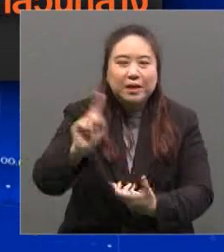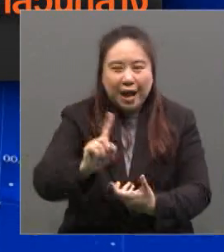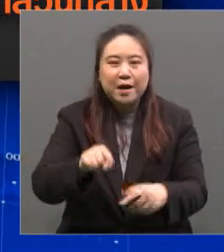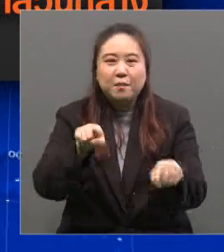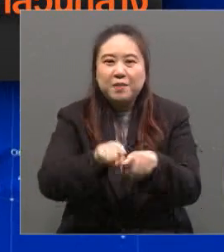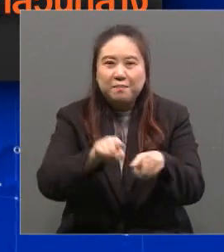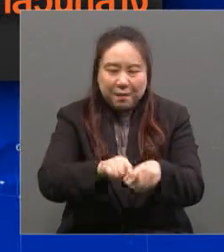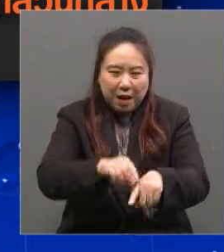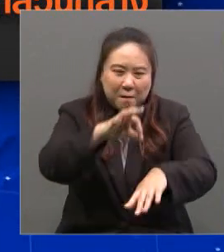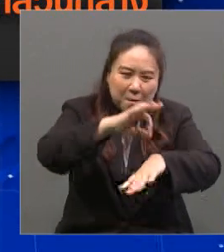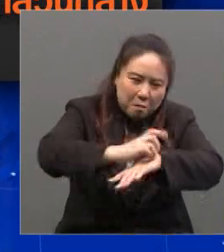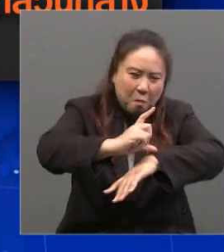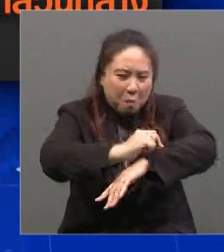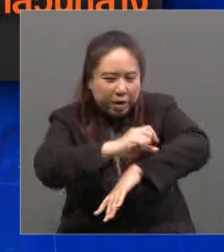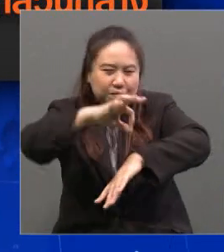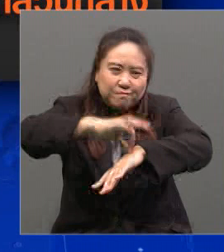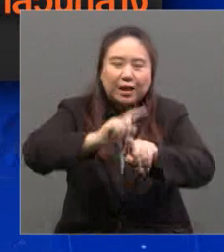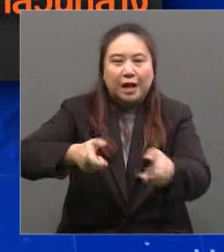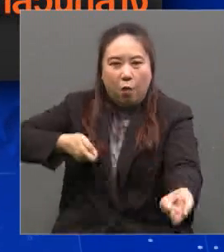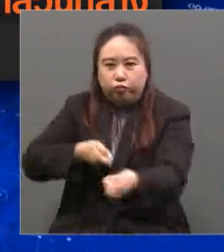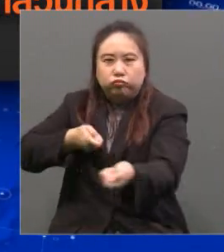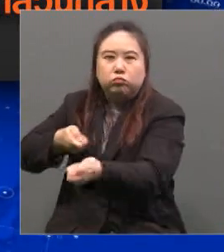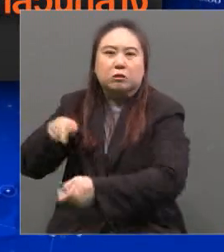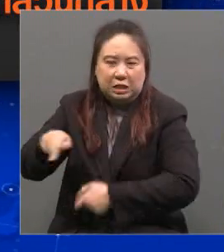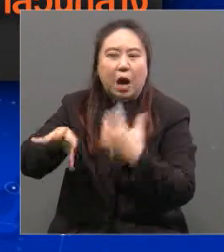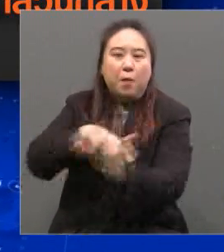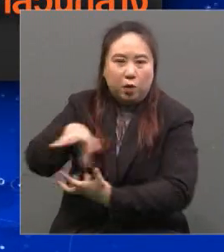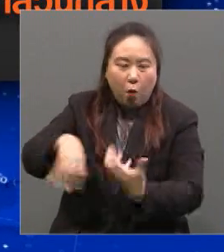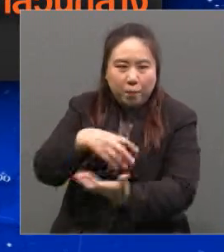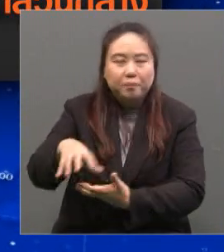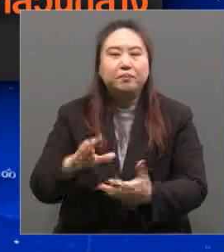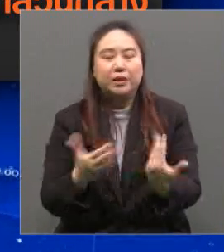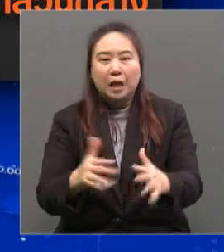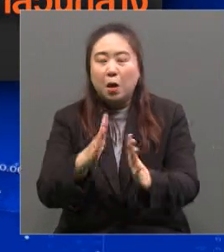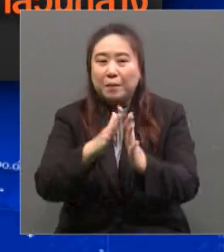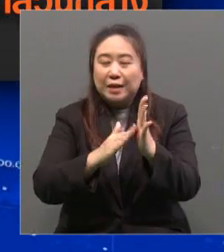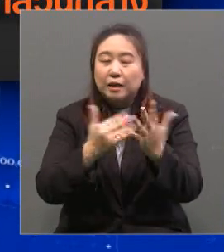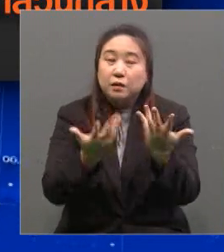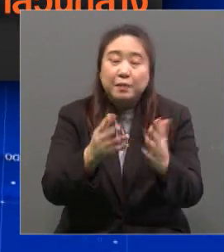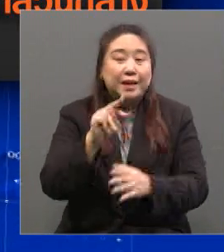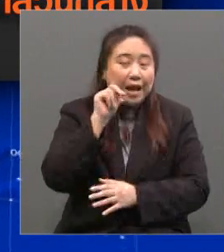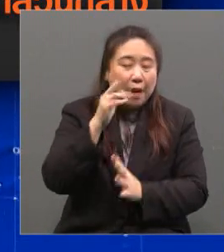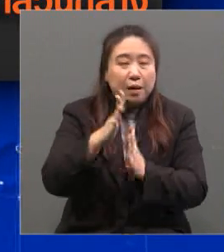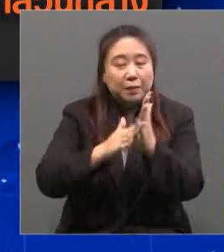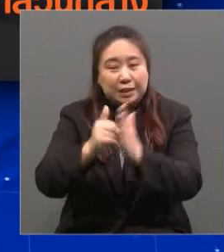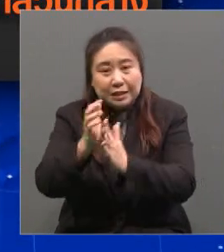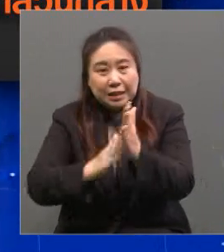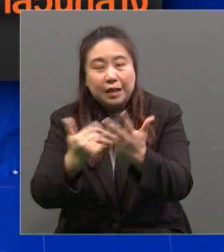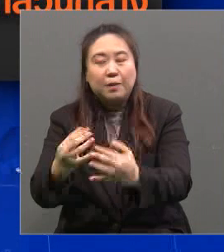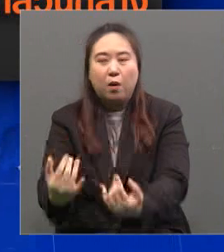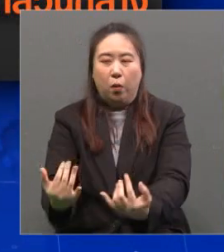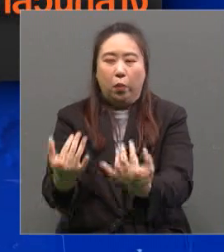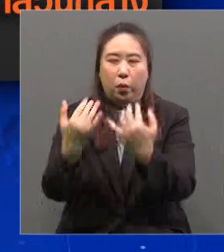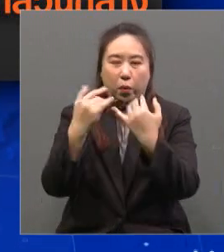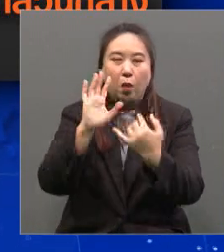แล้วก็ในส่วนของไฮโดรเจนไซยาไนด์ของเหลวไม่มีสีหรือแก๊สพบในควันจากท่อไอเสียควันบุหรี่แล้วก็ควันจากโร